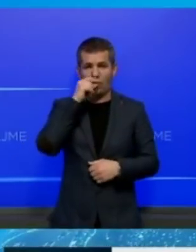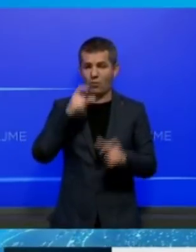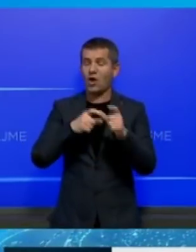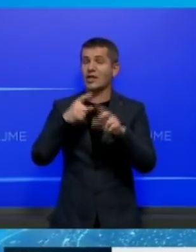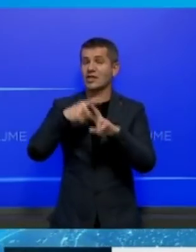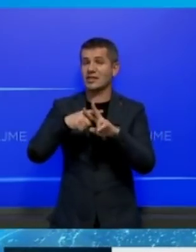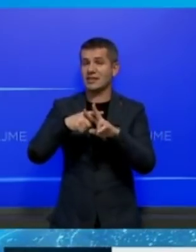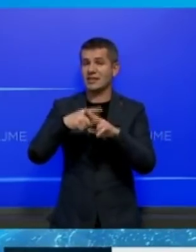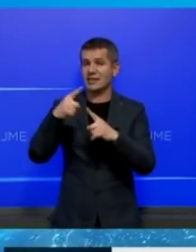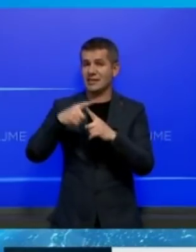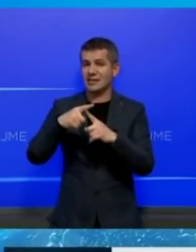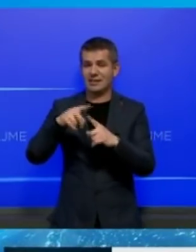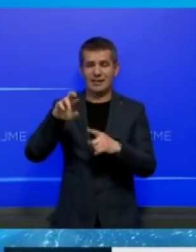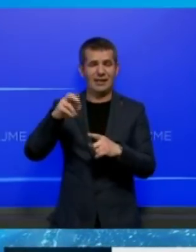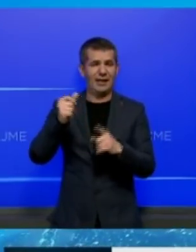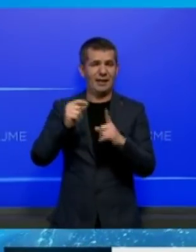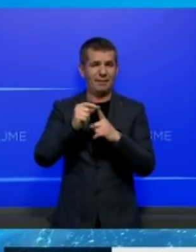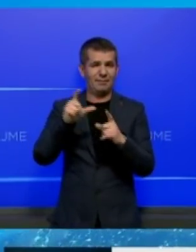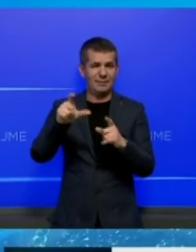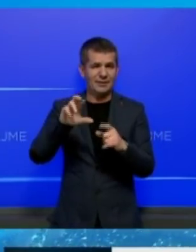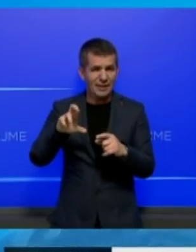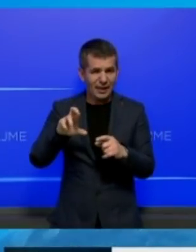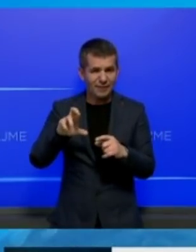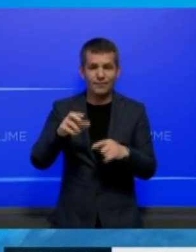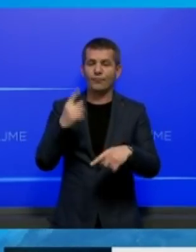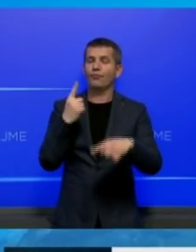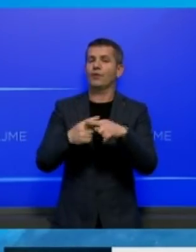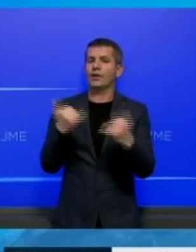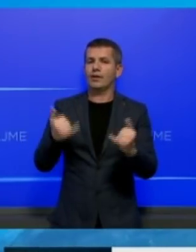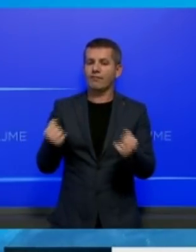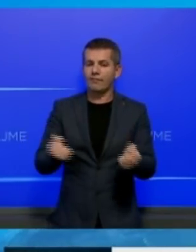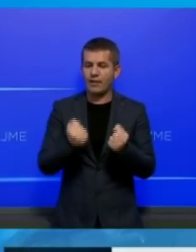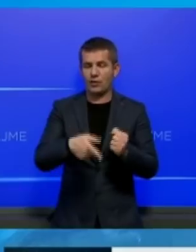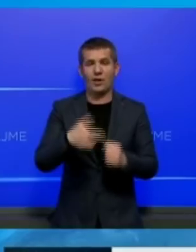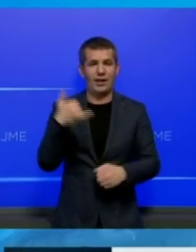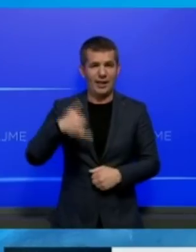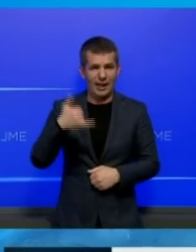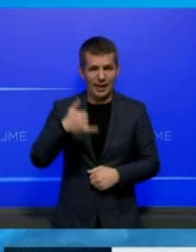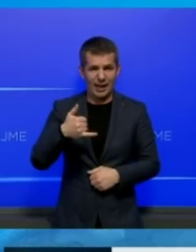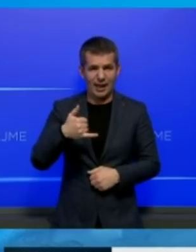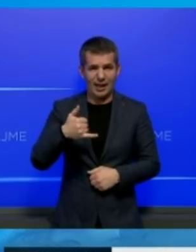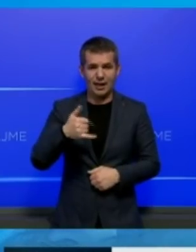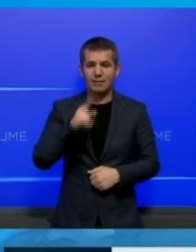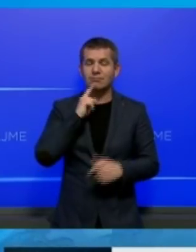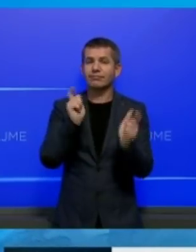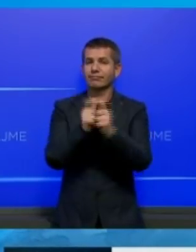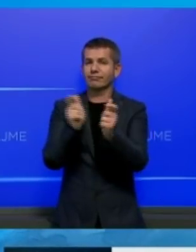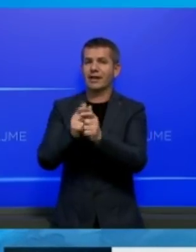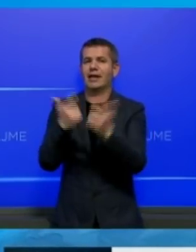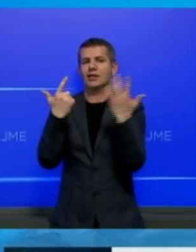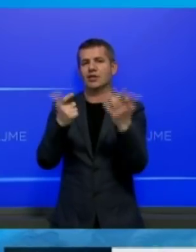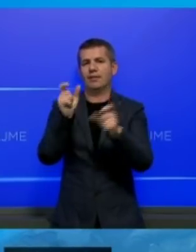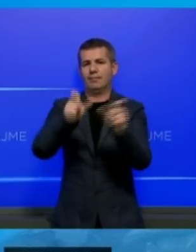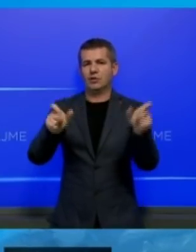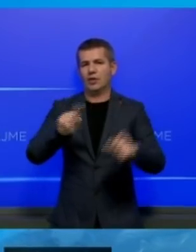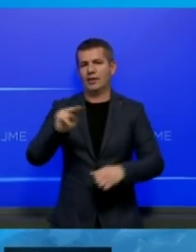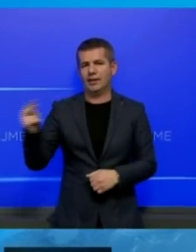Bratislav Nikolić, për të vazhduar më pas me aksionin e radhës në muajin janar të këtij viti, ku arrestuan 7 persona tjerë.